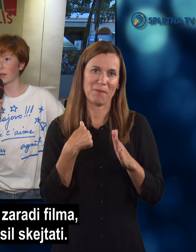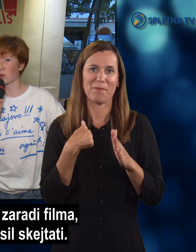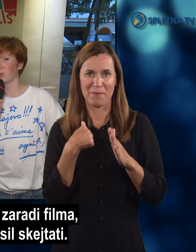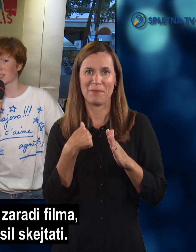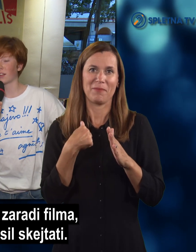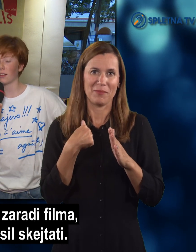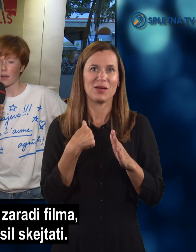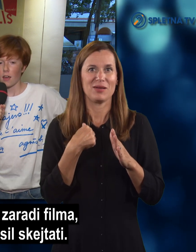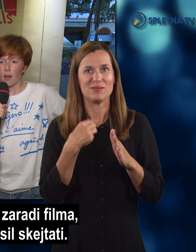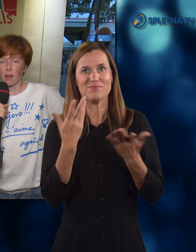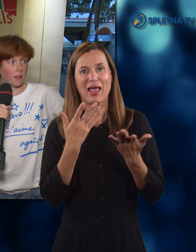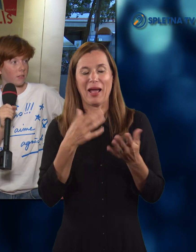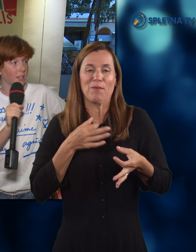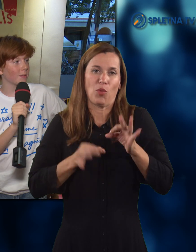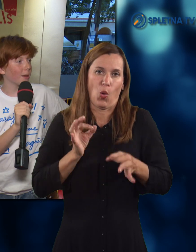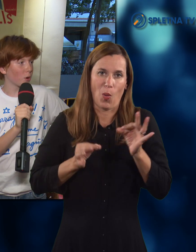nekaj probal